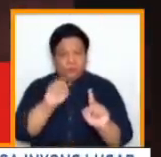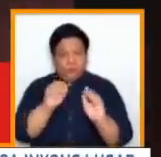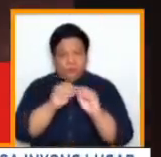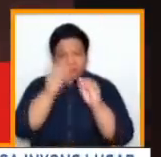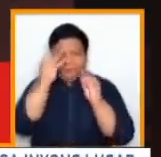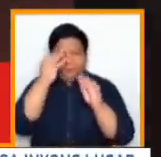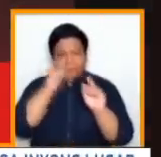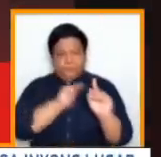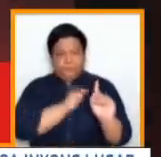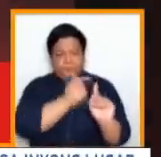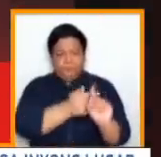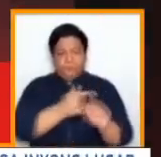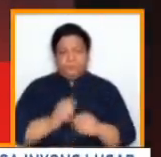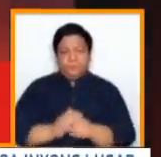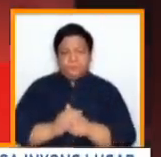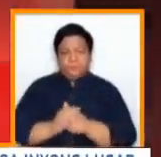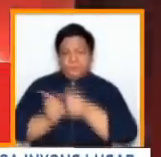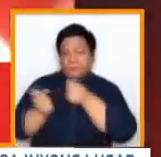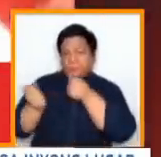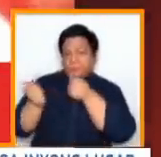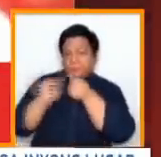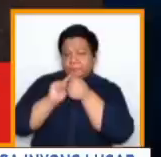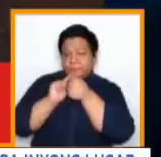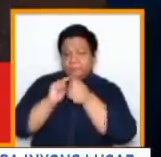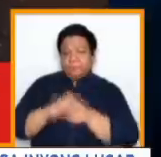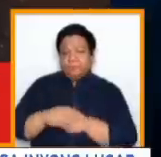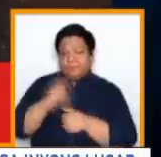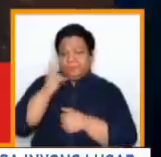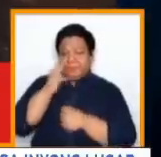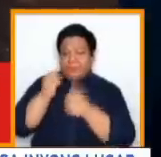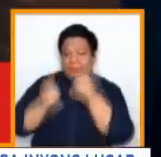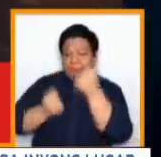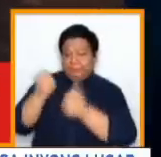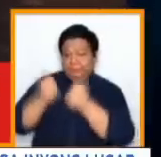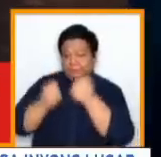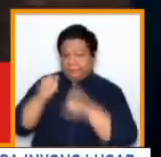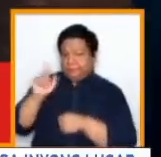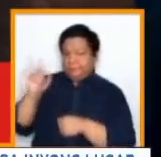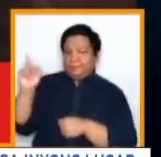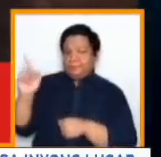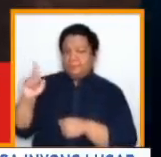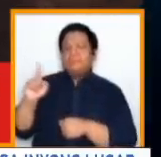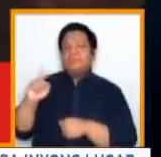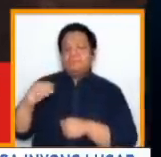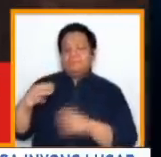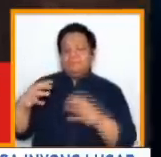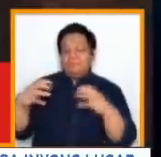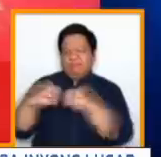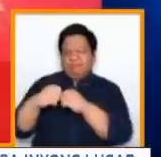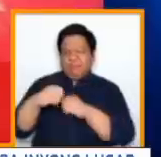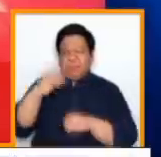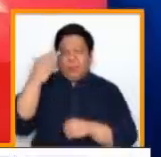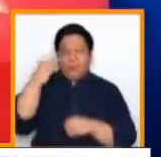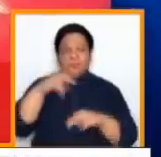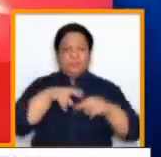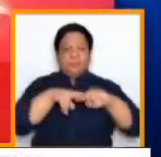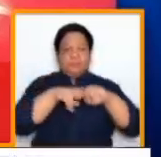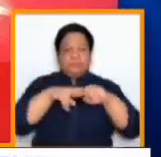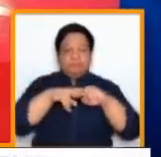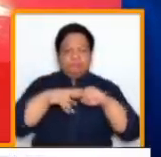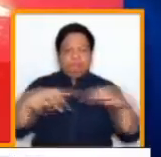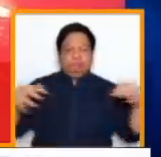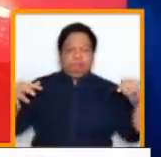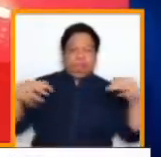Wasak ang harapang bahagi ng TNVS vehicle na ito matapos masalpok ng tren sa may barangay 630 sa Santa Mesa,